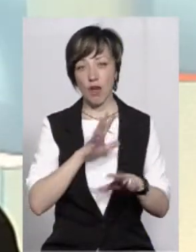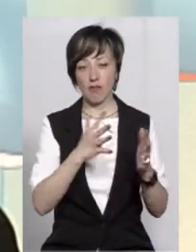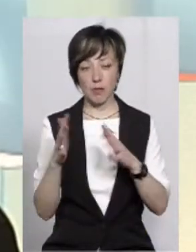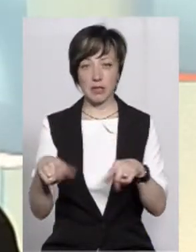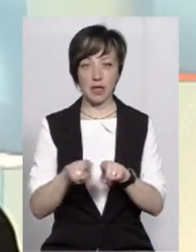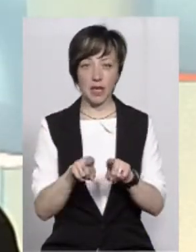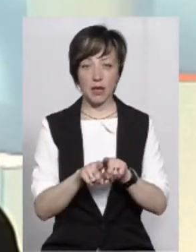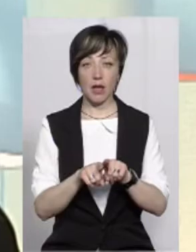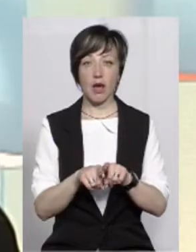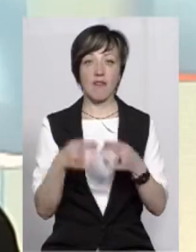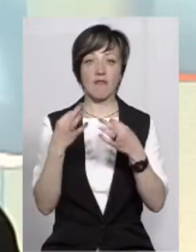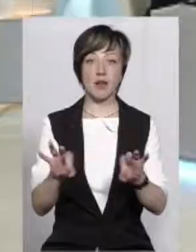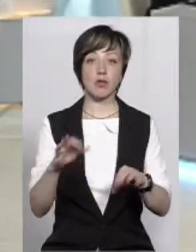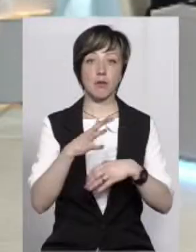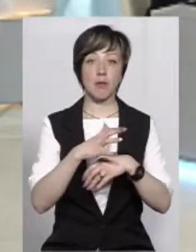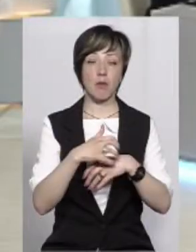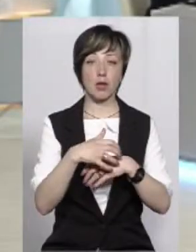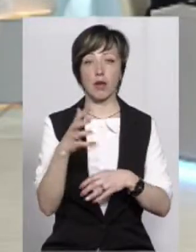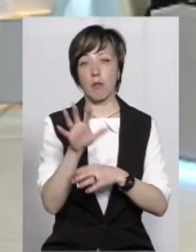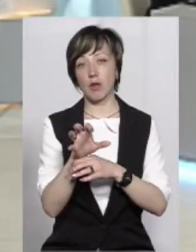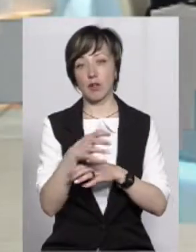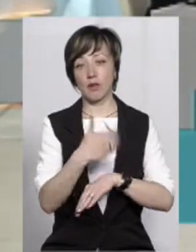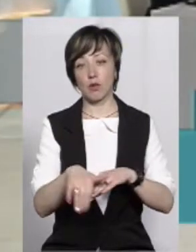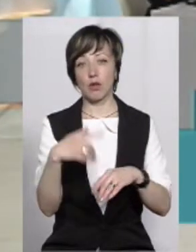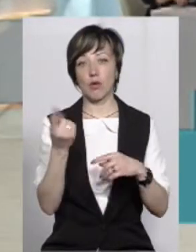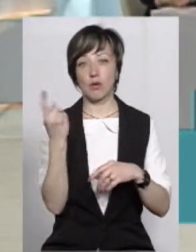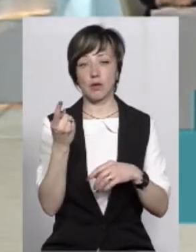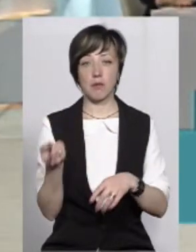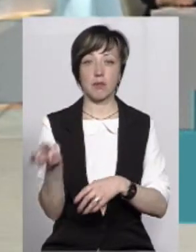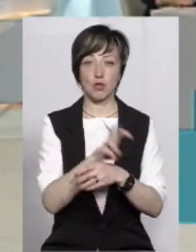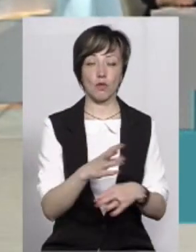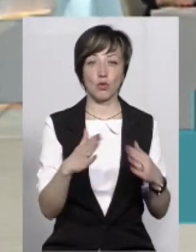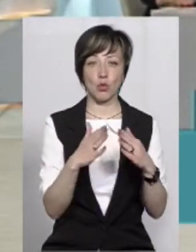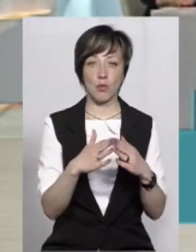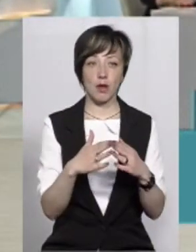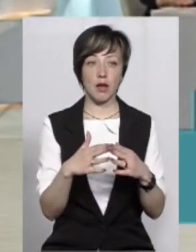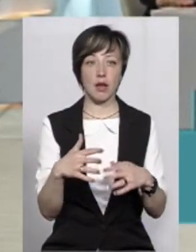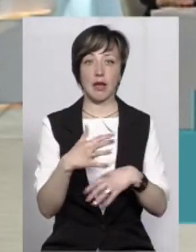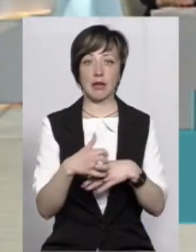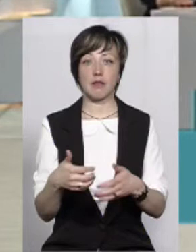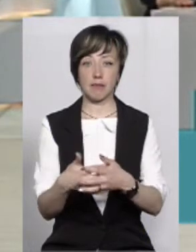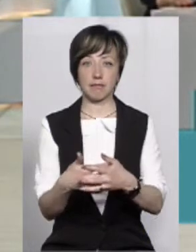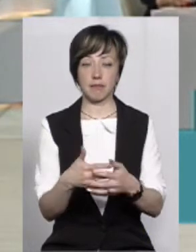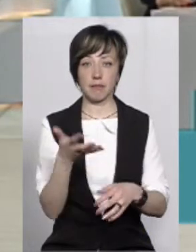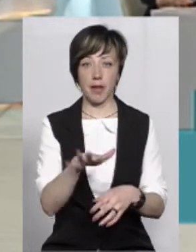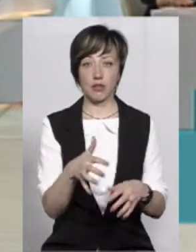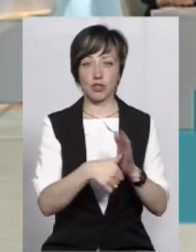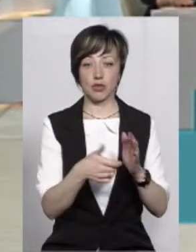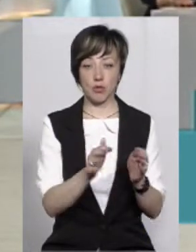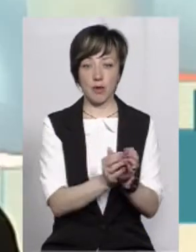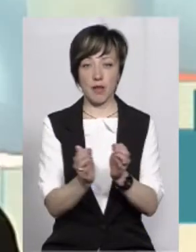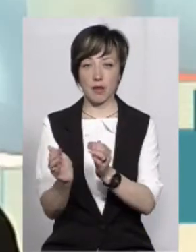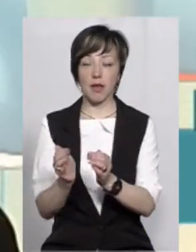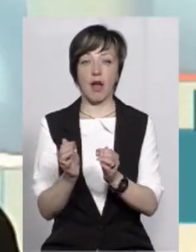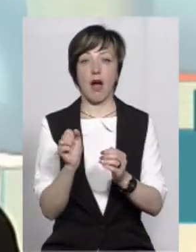от випадки. Знаєте, що випустили песика, випустили котика, котик перегуляв, прийшов додому, кицючка вагітна, п'ятеро-шестеро